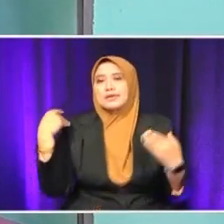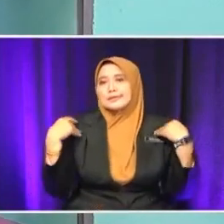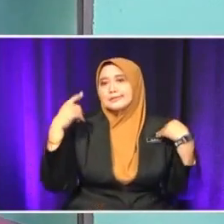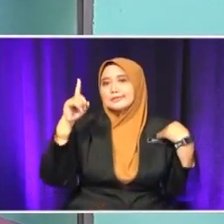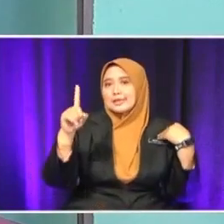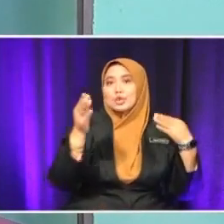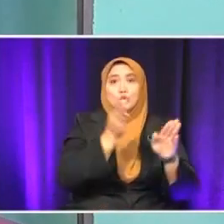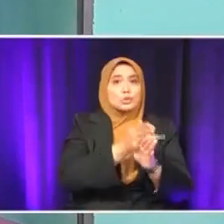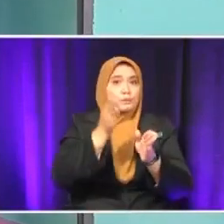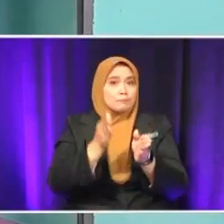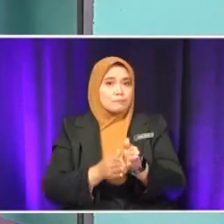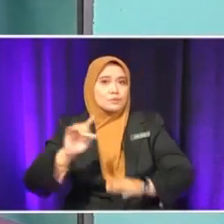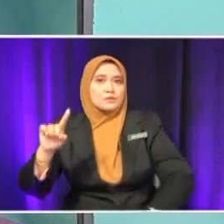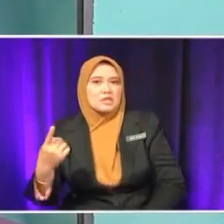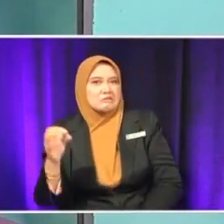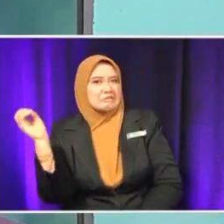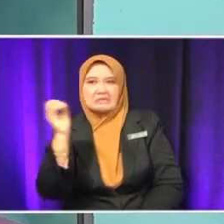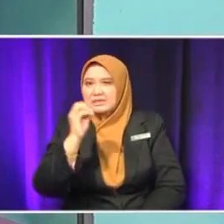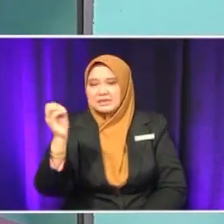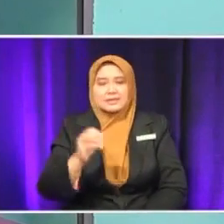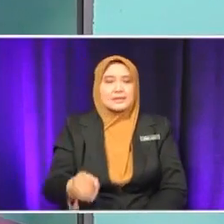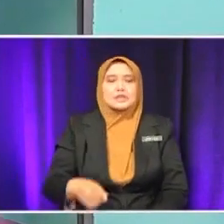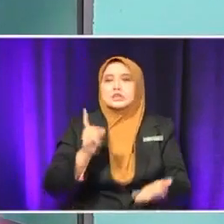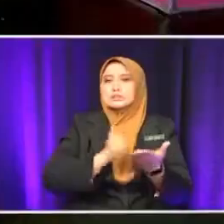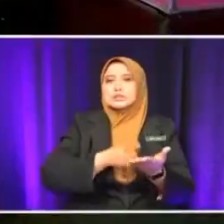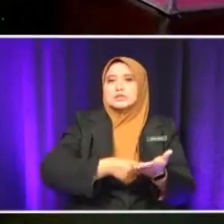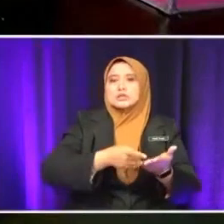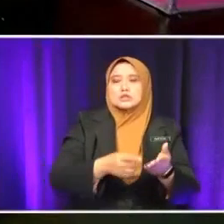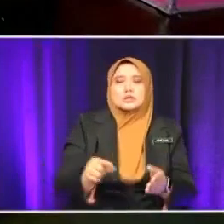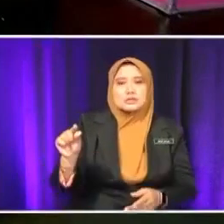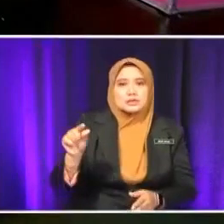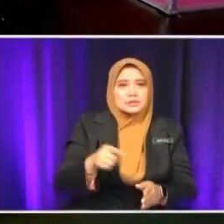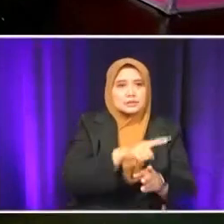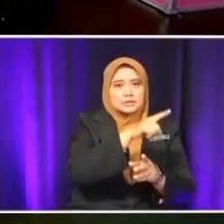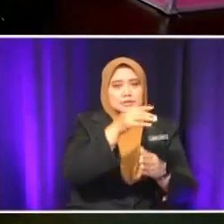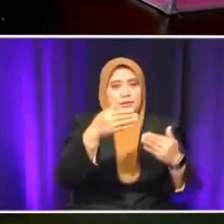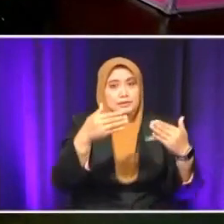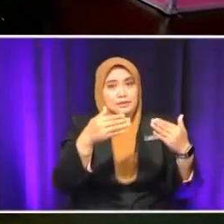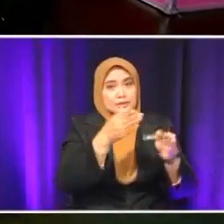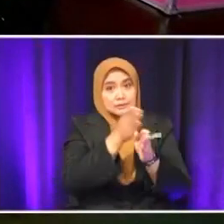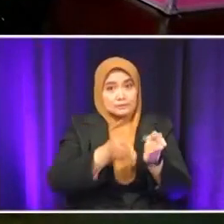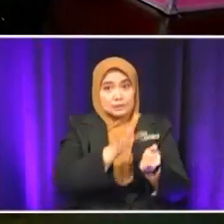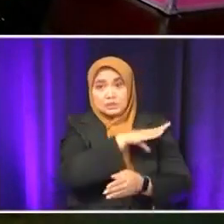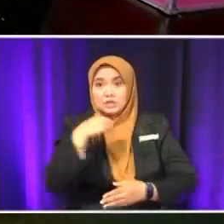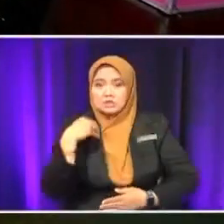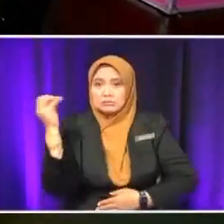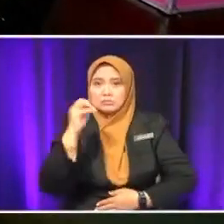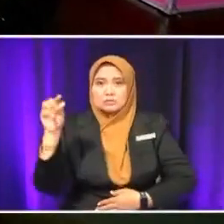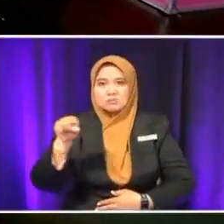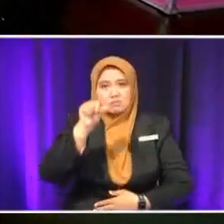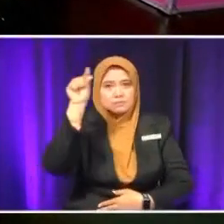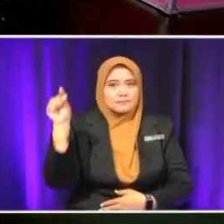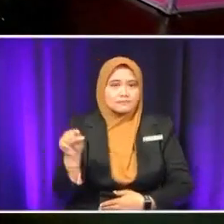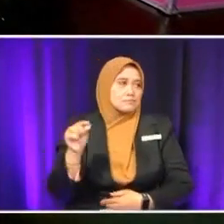Tiada berbilang tepi, tiada gelung. Okey, satu untuk Naim. Terima kasih. Hebat. Baik. Okey, baik. Jadi, cikgu letak di